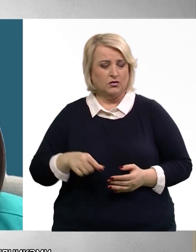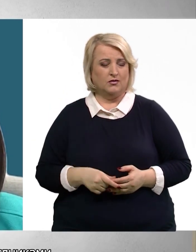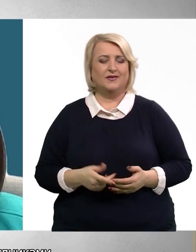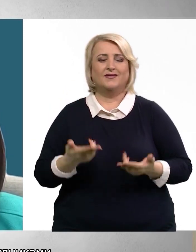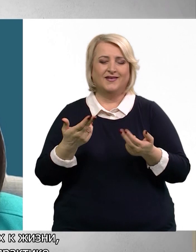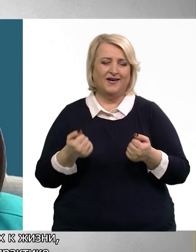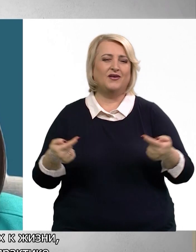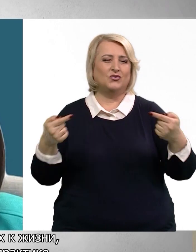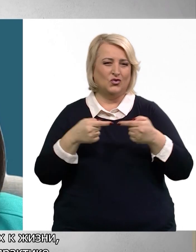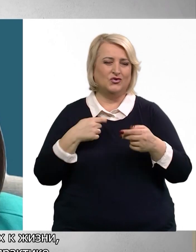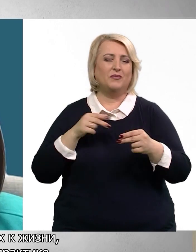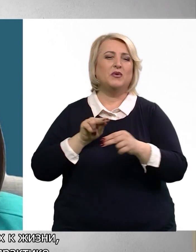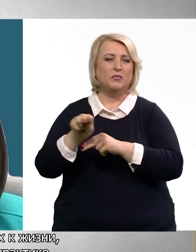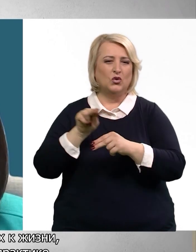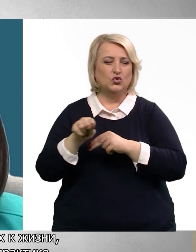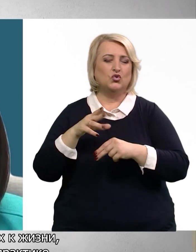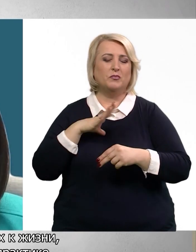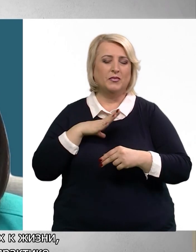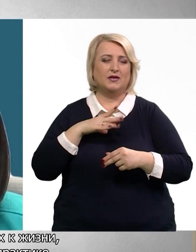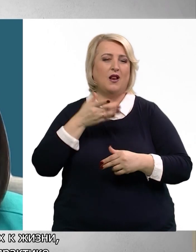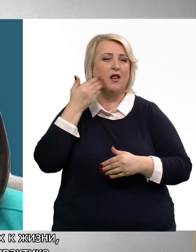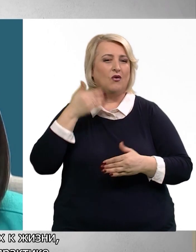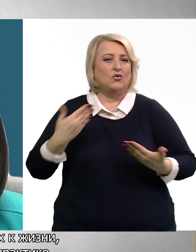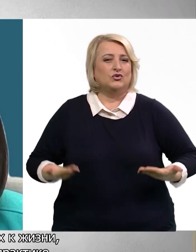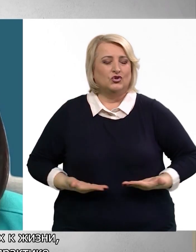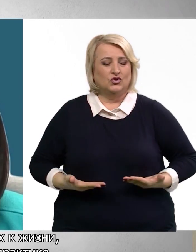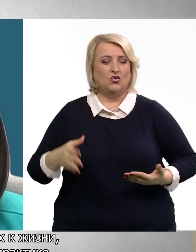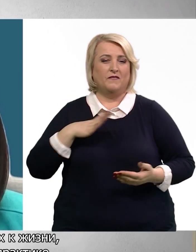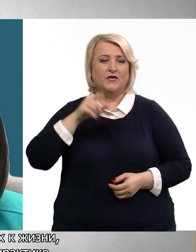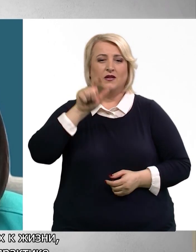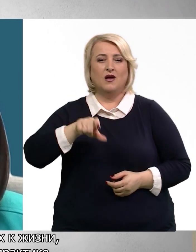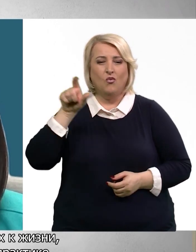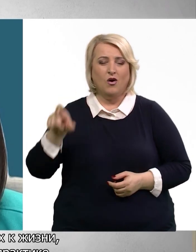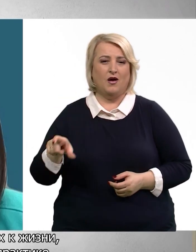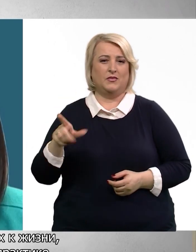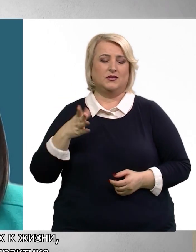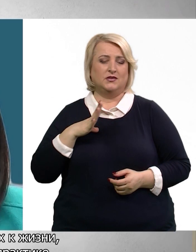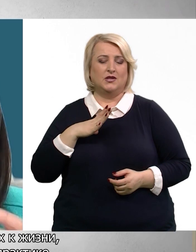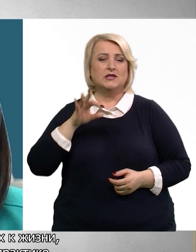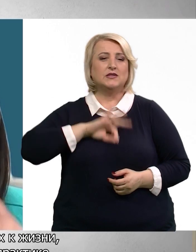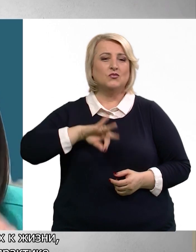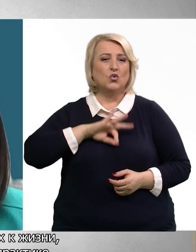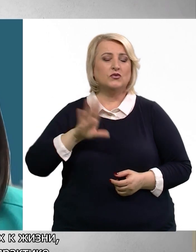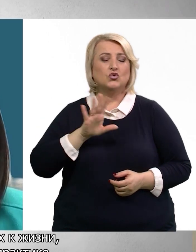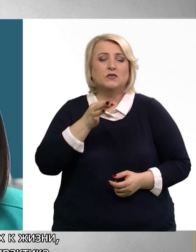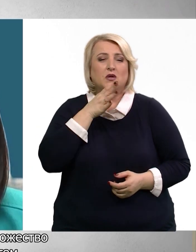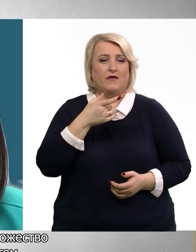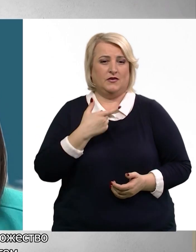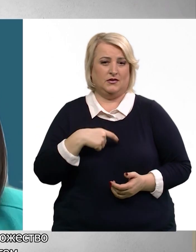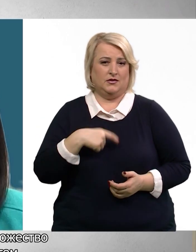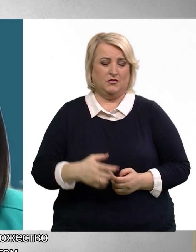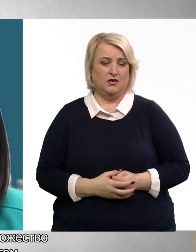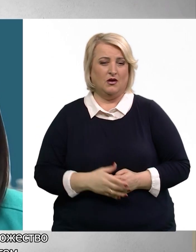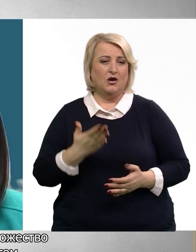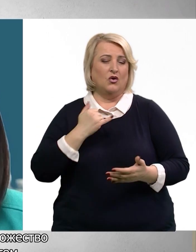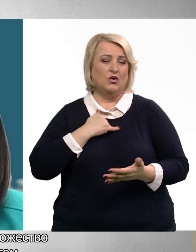angajați. Exact, îi pregătim pentru viață, îi pregătim să fie oameni, îi pregătim să pună în practic ceva ce le